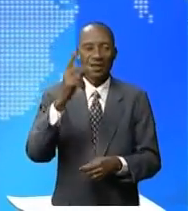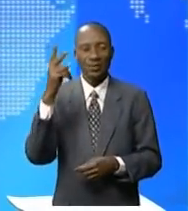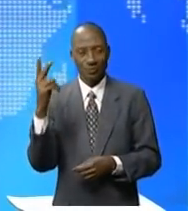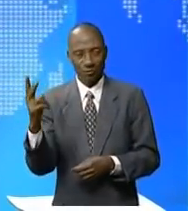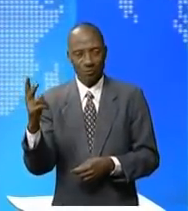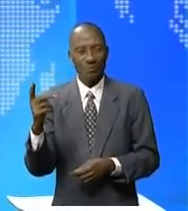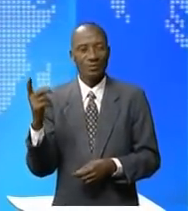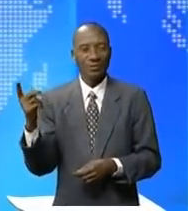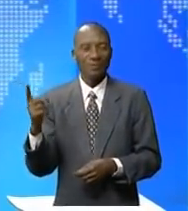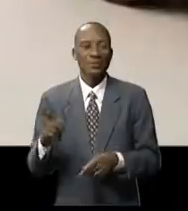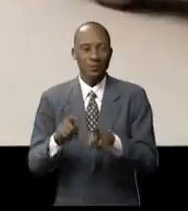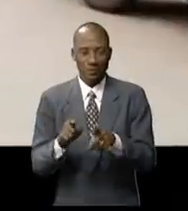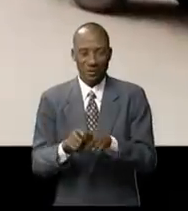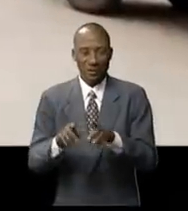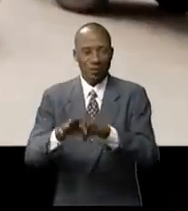MONUSCO. Regardez.